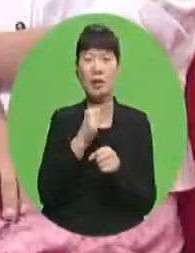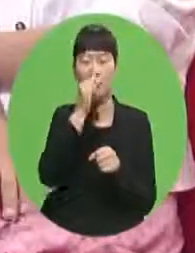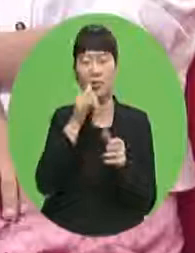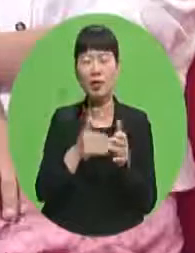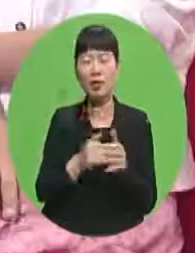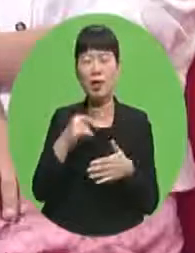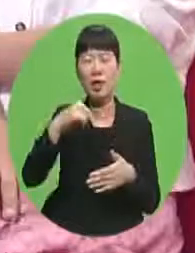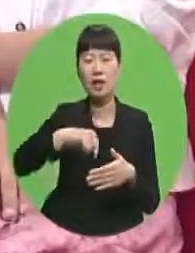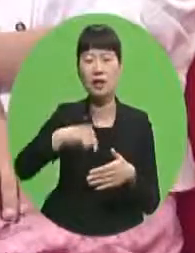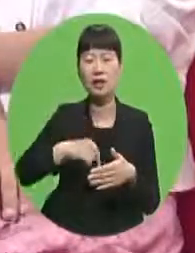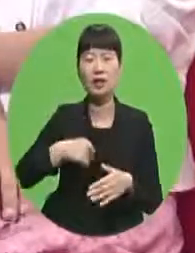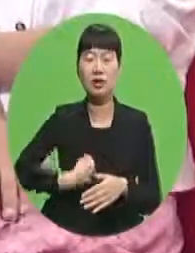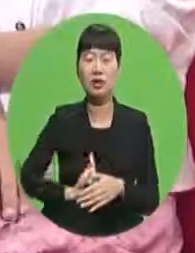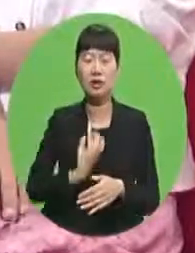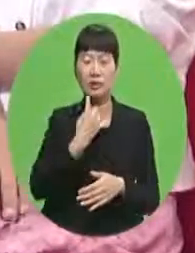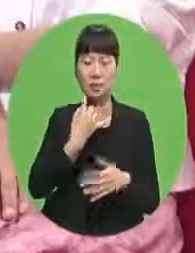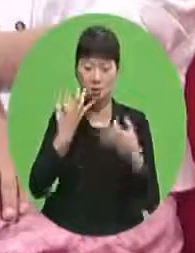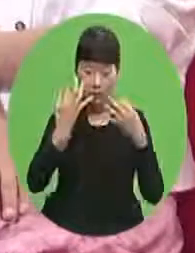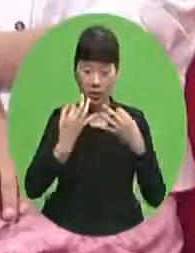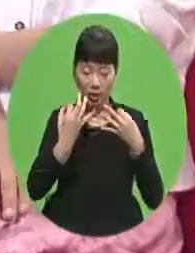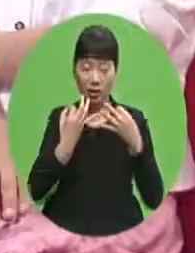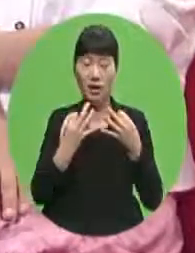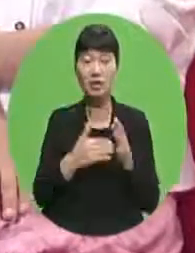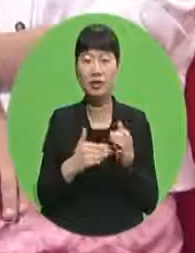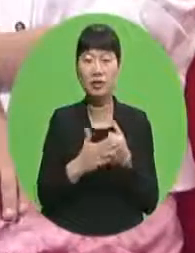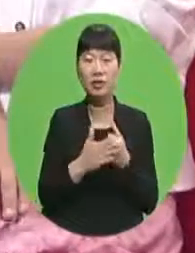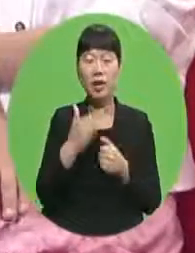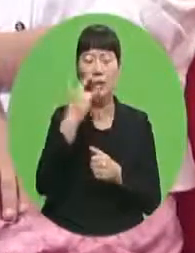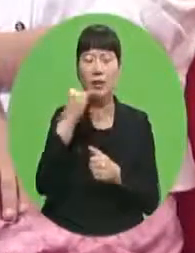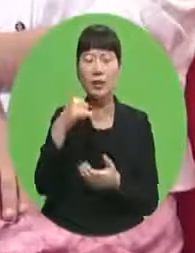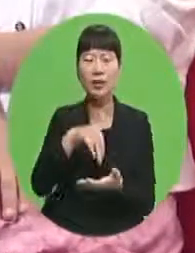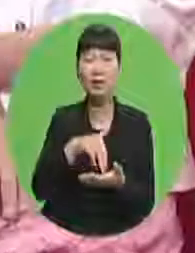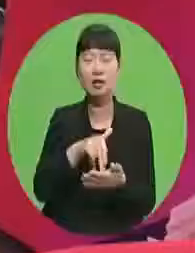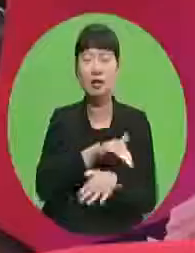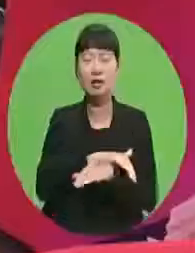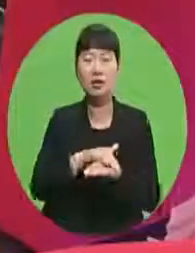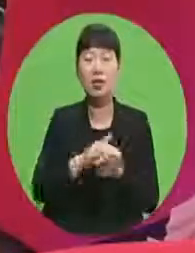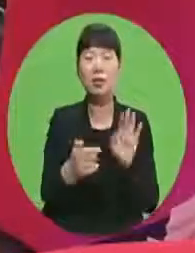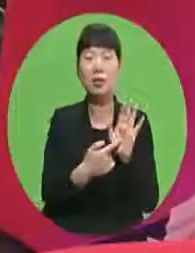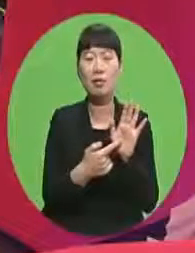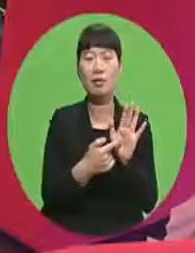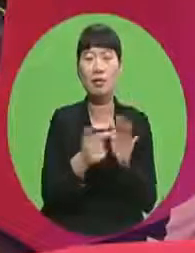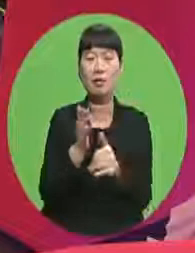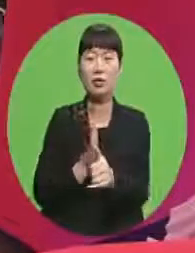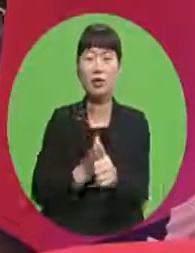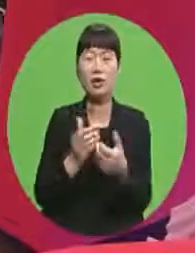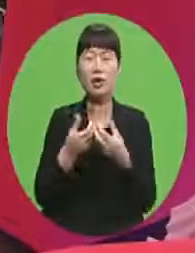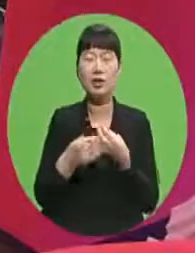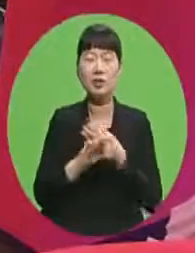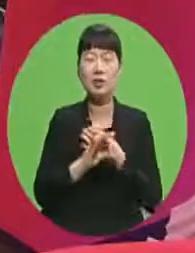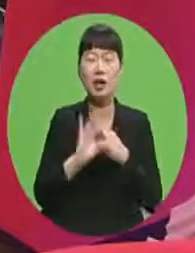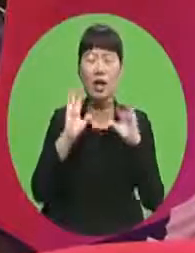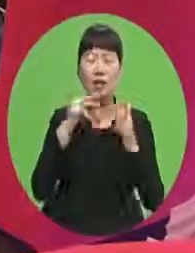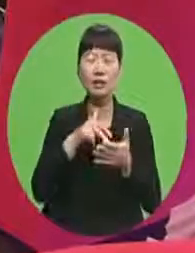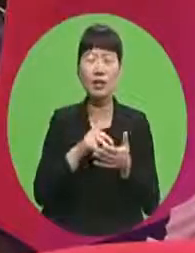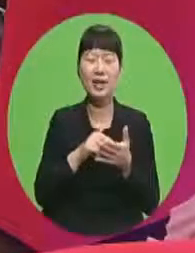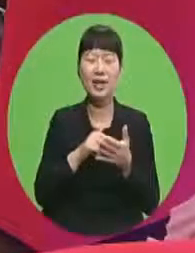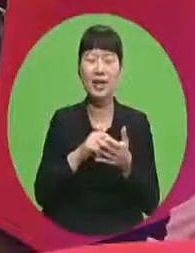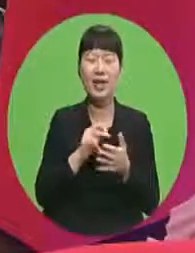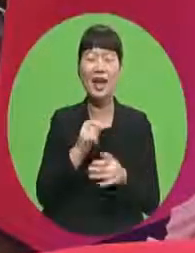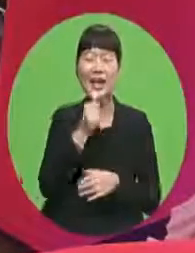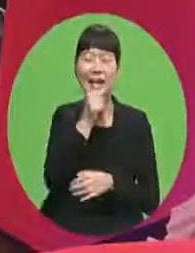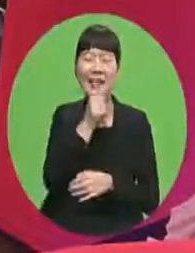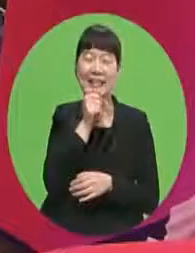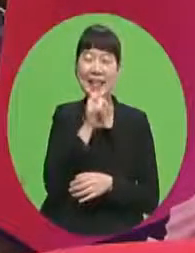이 안에서 자기를 바라봐 줘요. 바라보기 때문에 부모도 이것을 잘 반영해 주셔야 해요. 네. 예를 들어 아이가 야옹